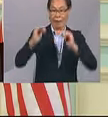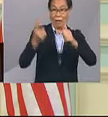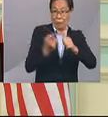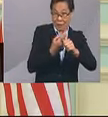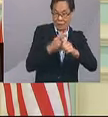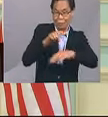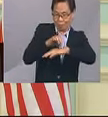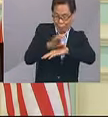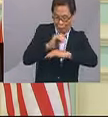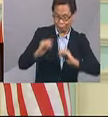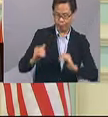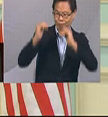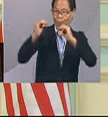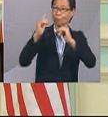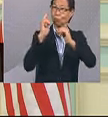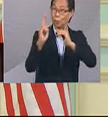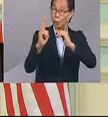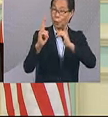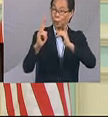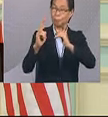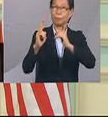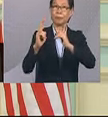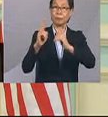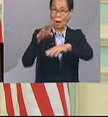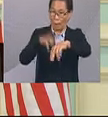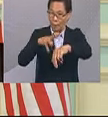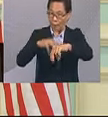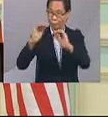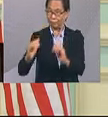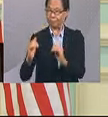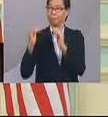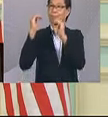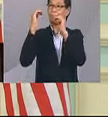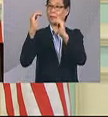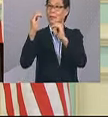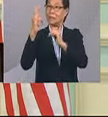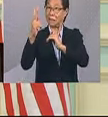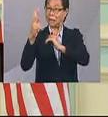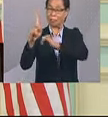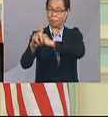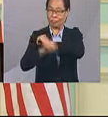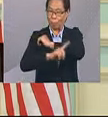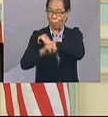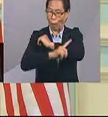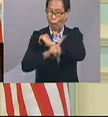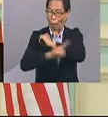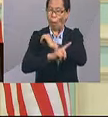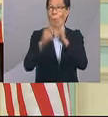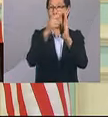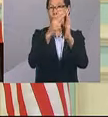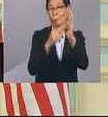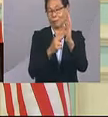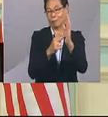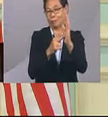menasihat, peringkat kedua amaran, dan peringkat ketiga adalah tindakan undang-undang